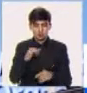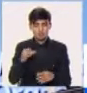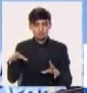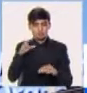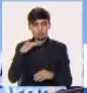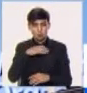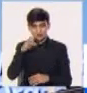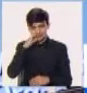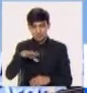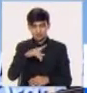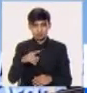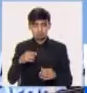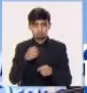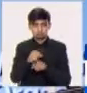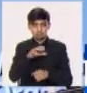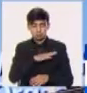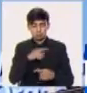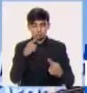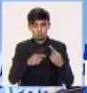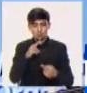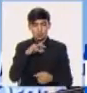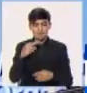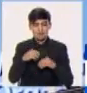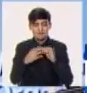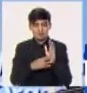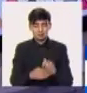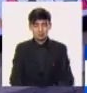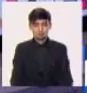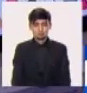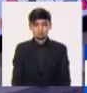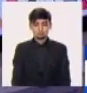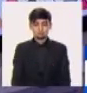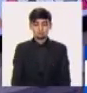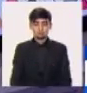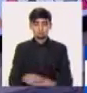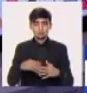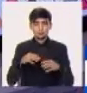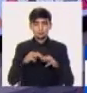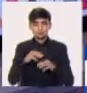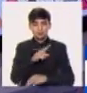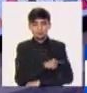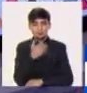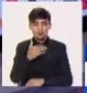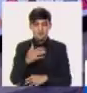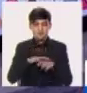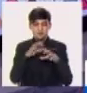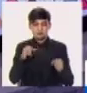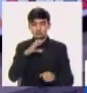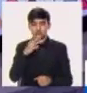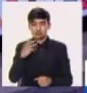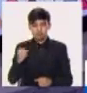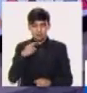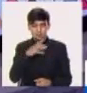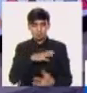страны достигли положительных показателей в борьбе с COVID-19. Медицинские власти США объявили о том, что